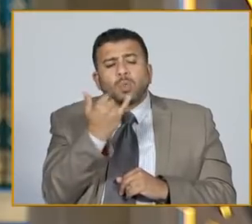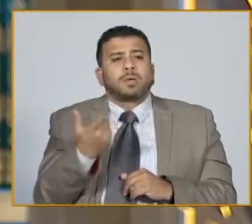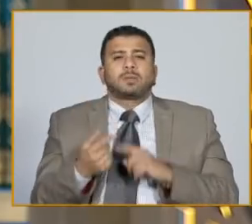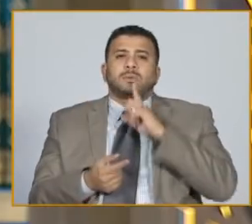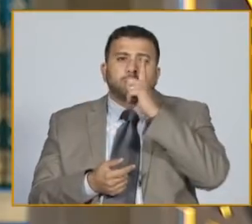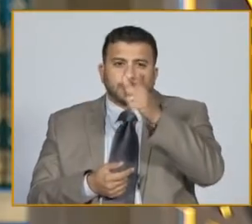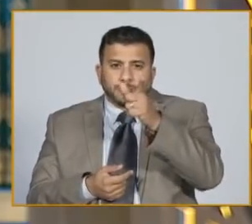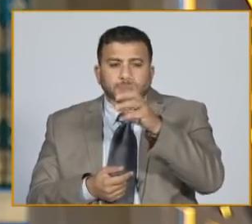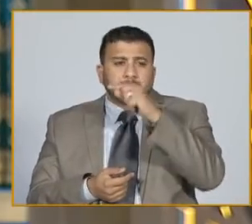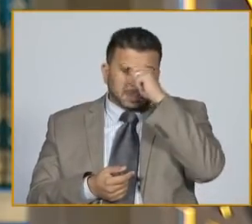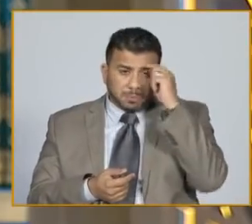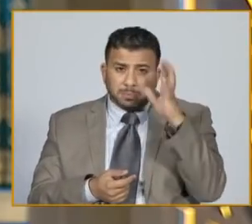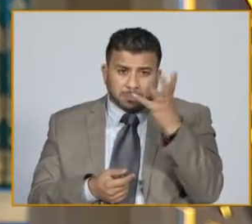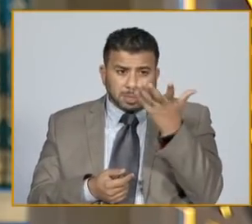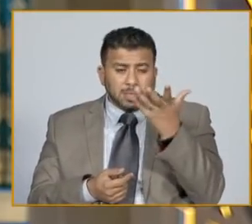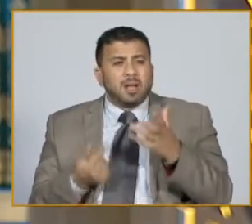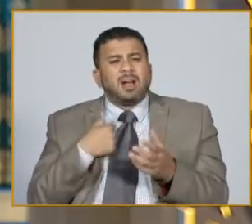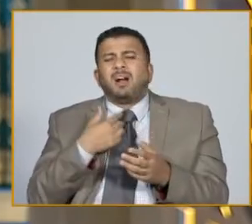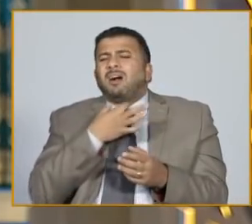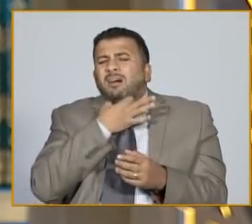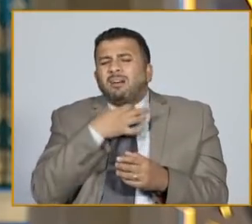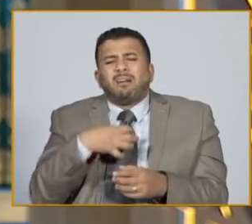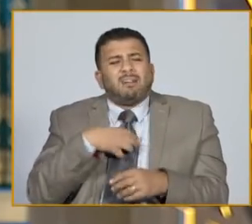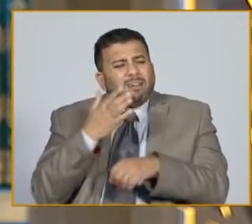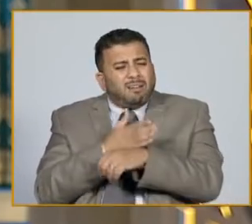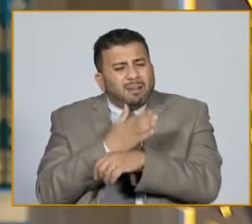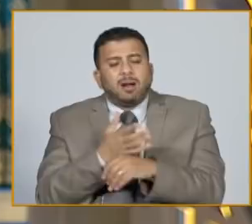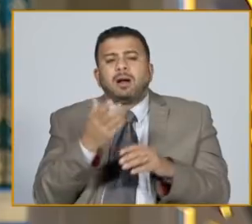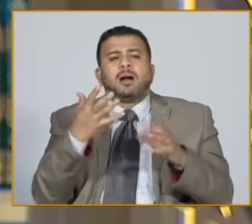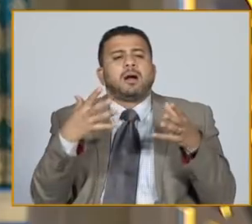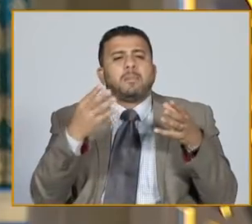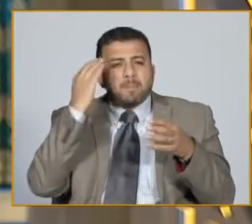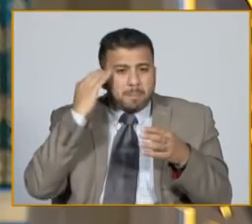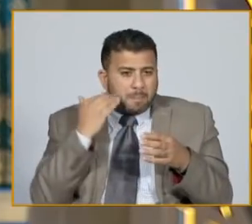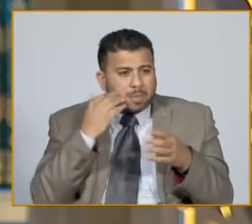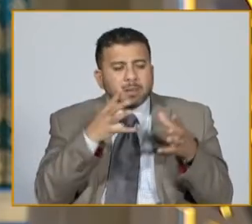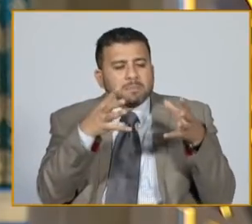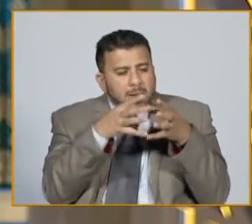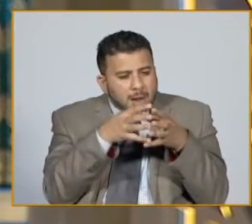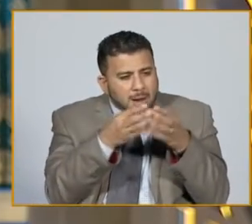قال اجتمعنا، فإذا جاء النوم كل واحدة تذهب إلى بيتها. فقول لله يا أخت الفاضلة